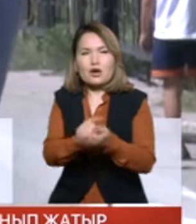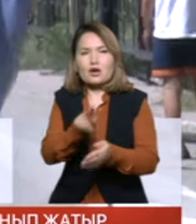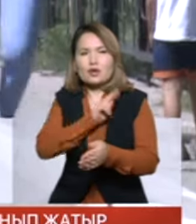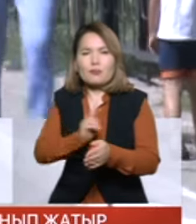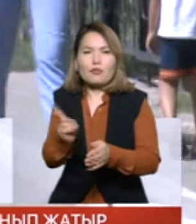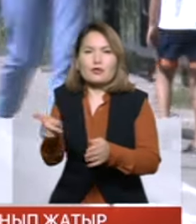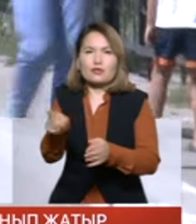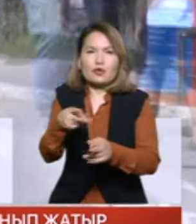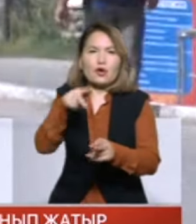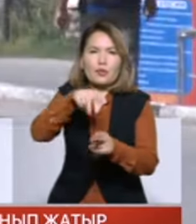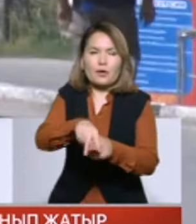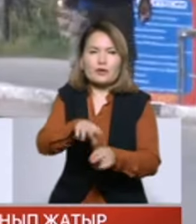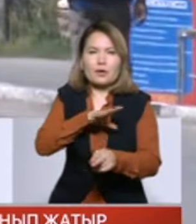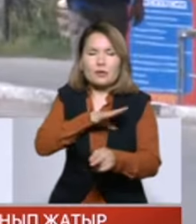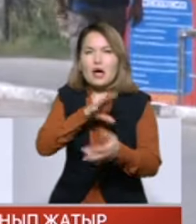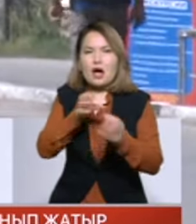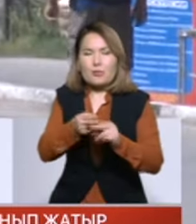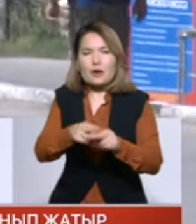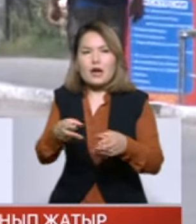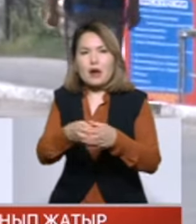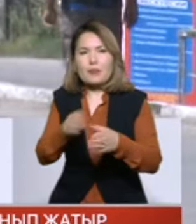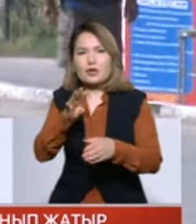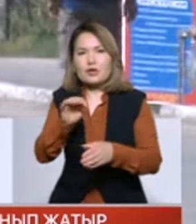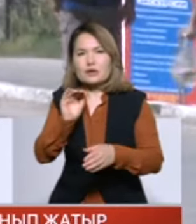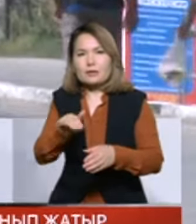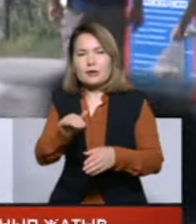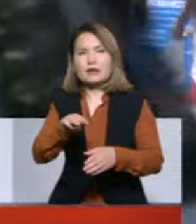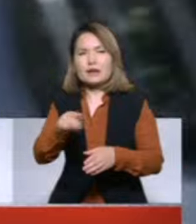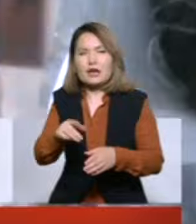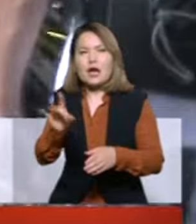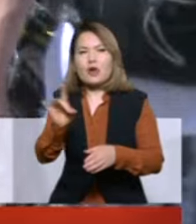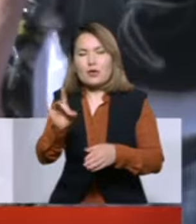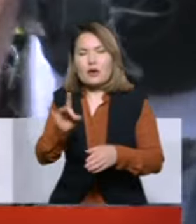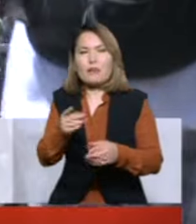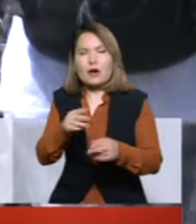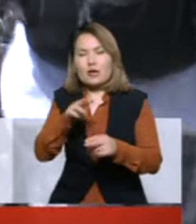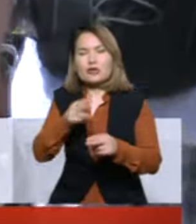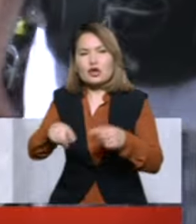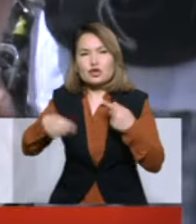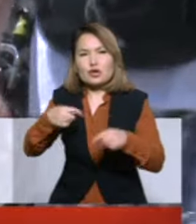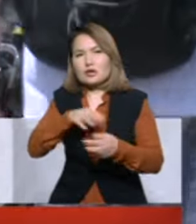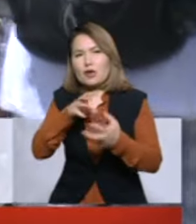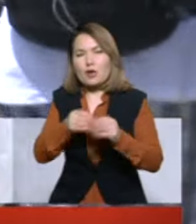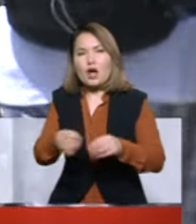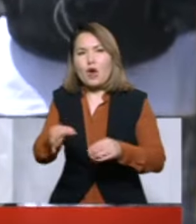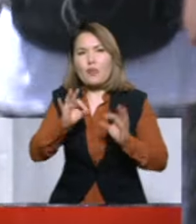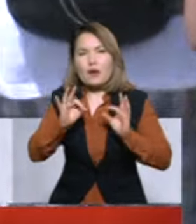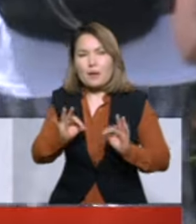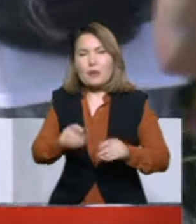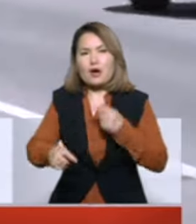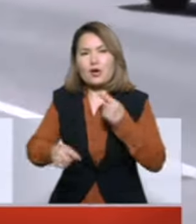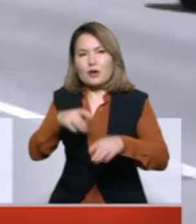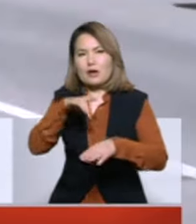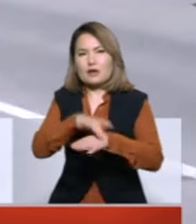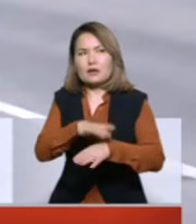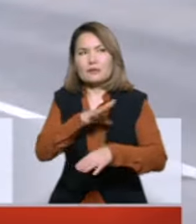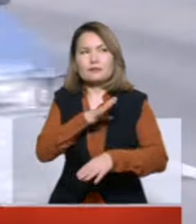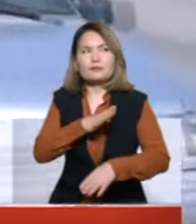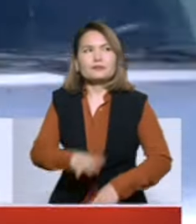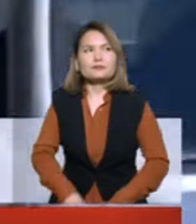жүктеген. Осылайша жеке компанияға 400 000 теңге көлемінде материалдық шығын келтірген. Мұны облыстық прокуратура тексеріс барысында